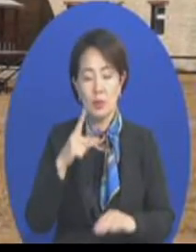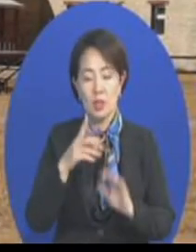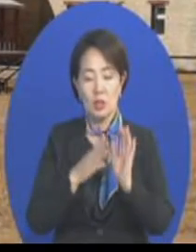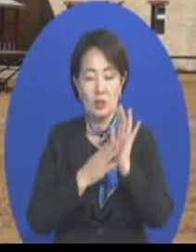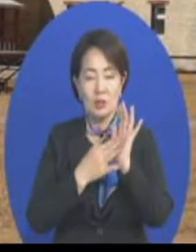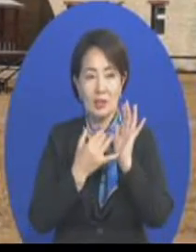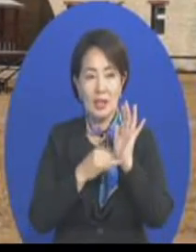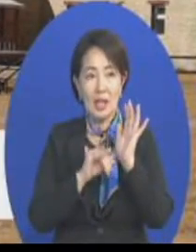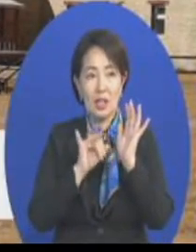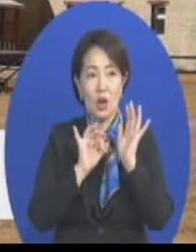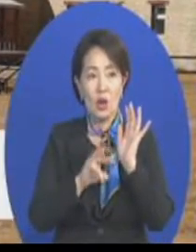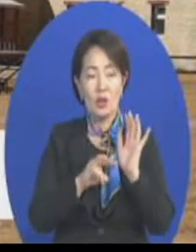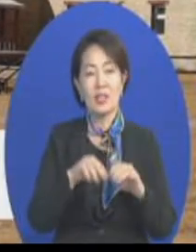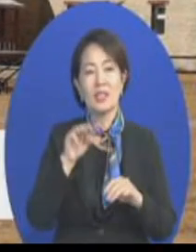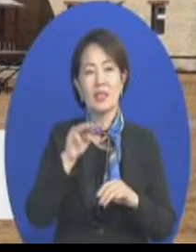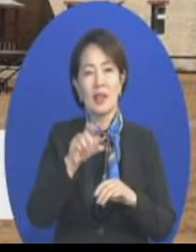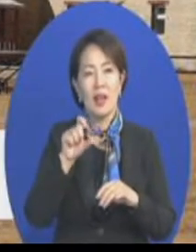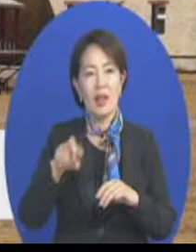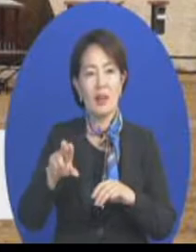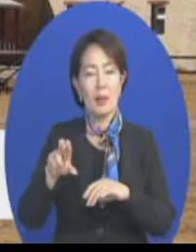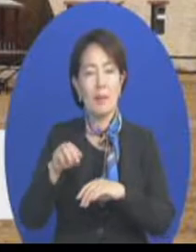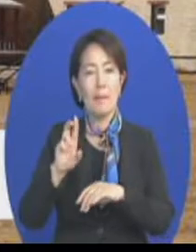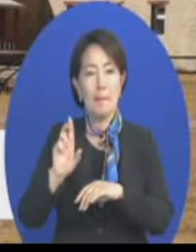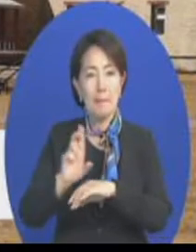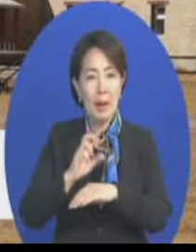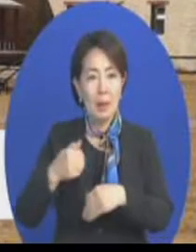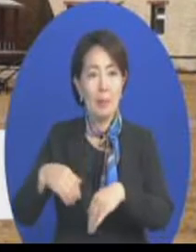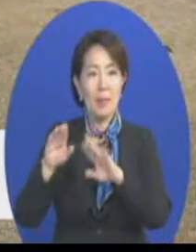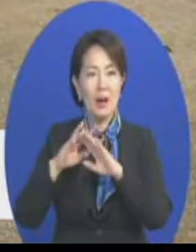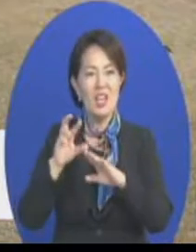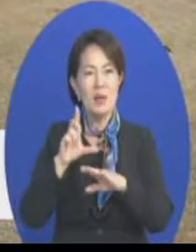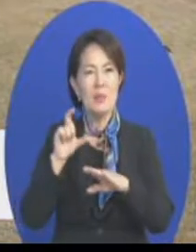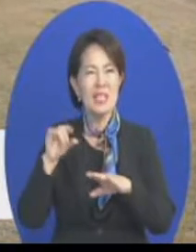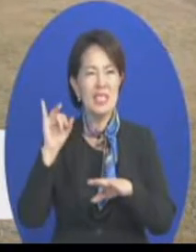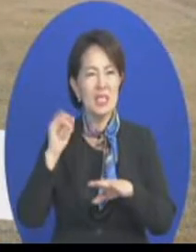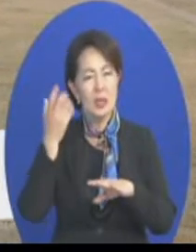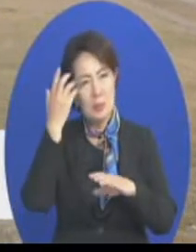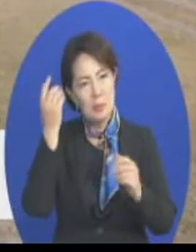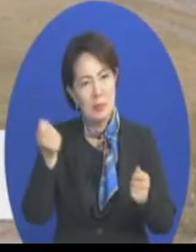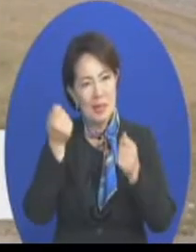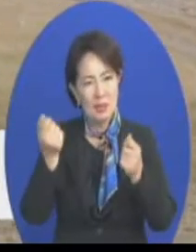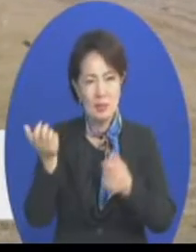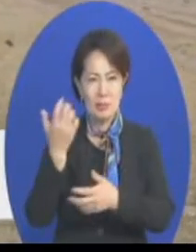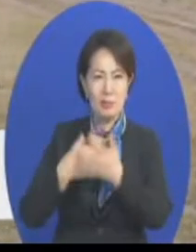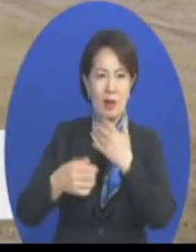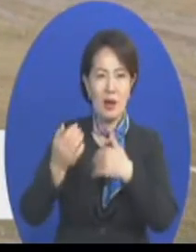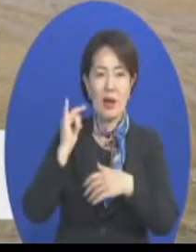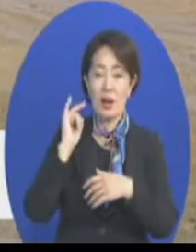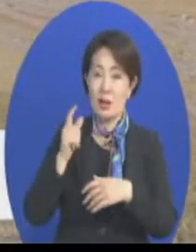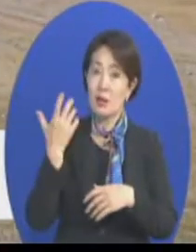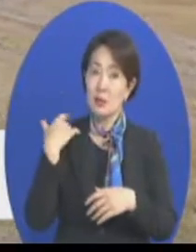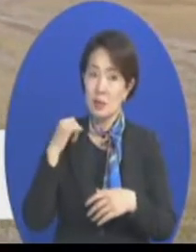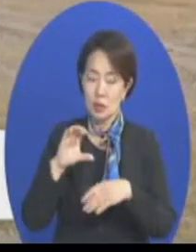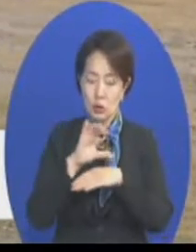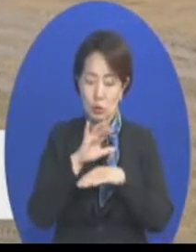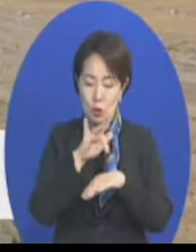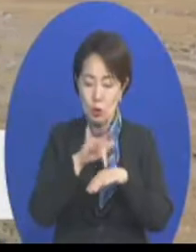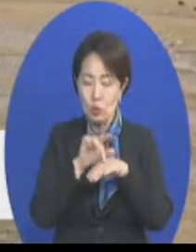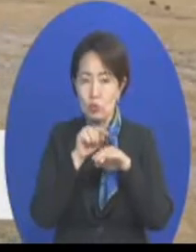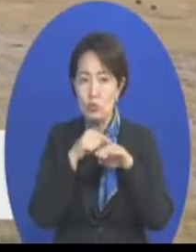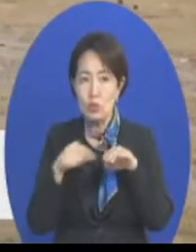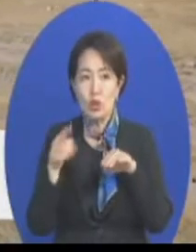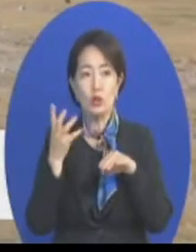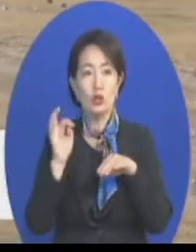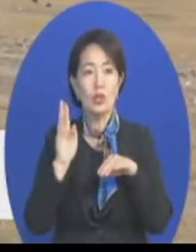1970 онд төмөр булаг суманд тээл баг байгуулагдаж бэлчээрийн бүс ихтэй учраас малчид ихээр суурших болсон. Сумын төвөөс ердөө